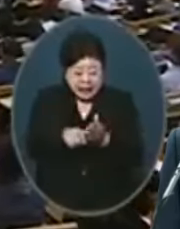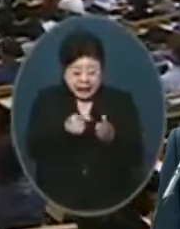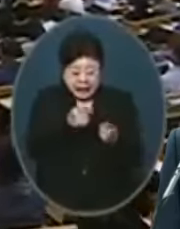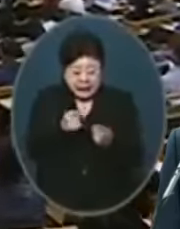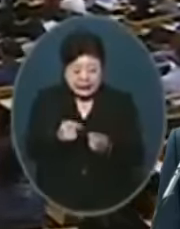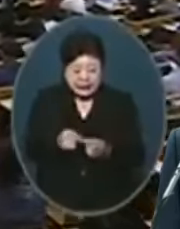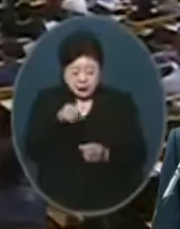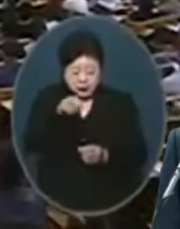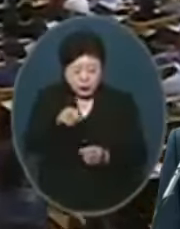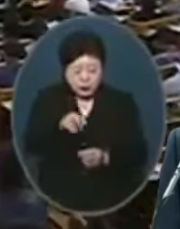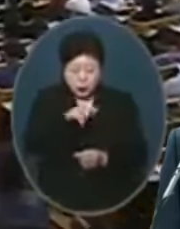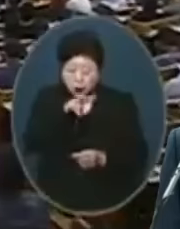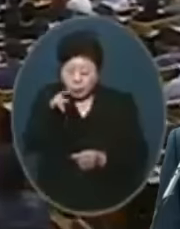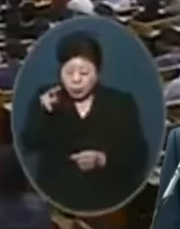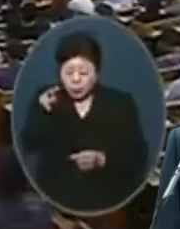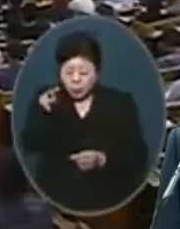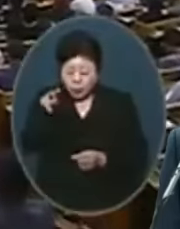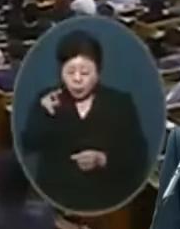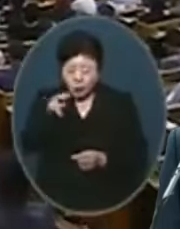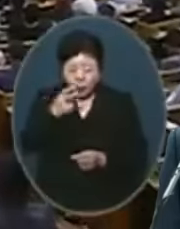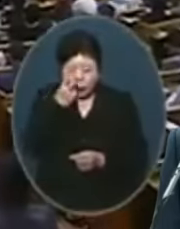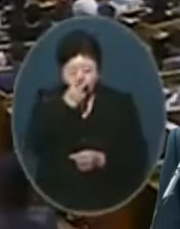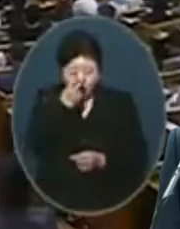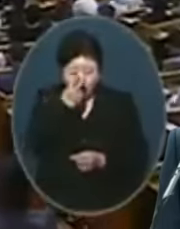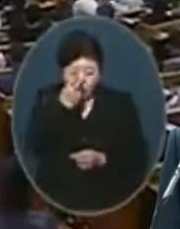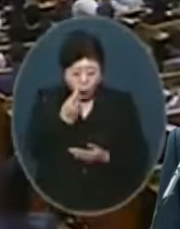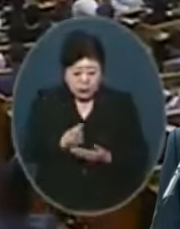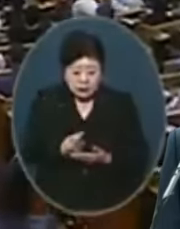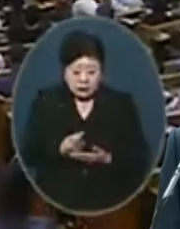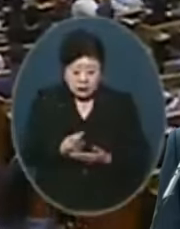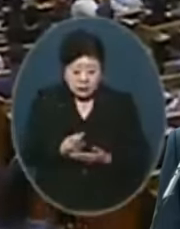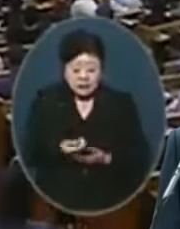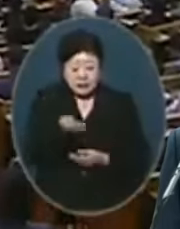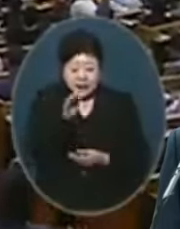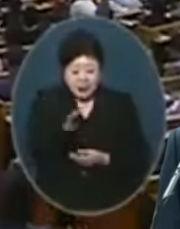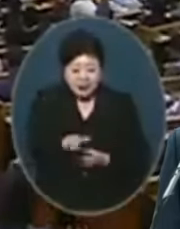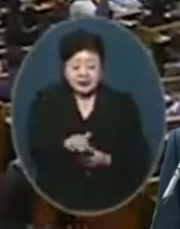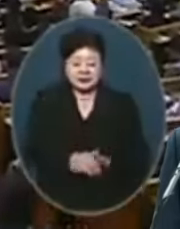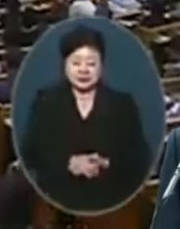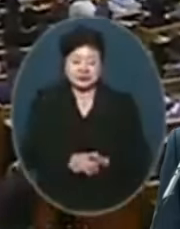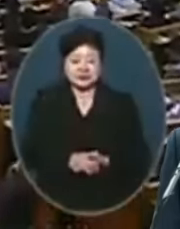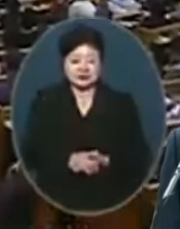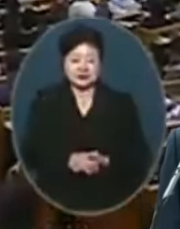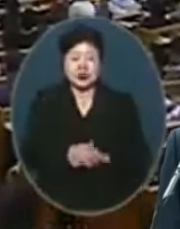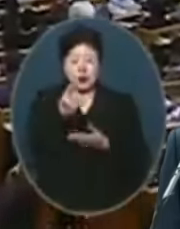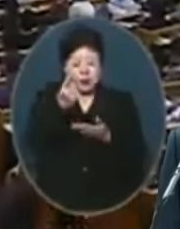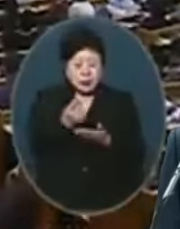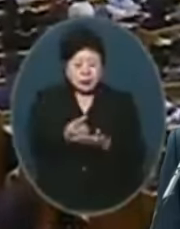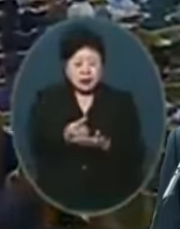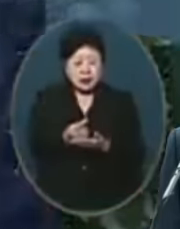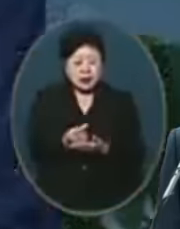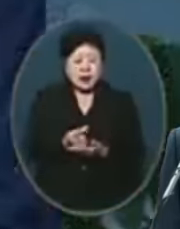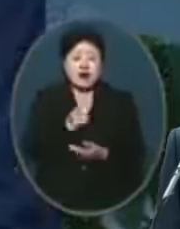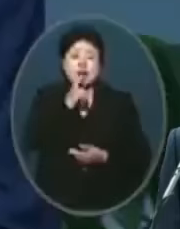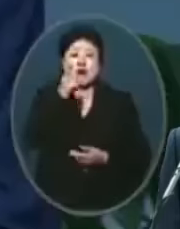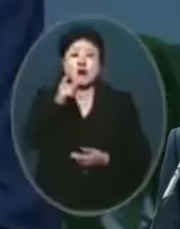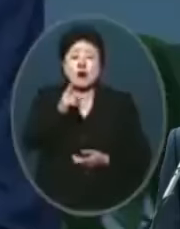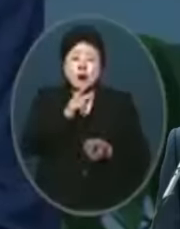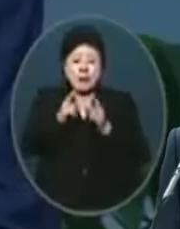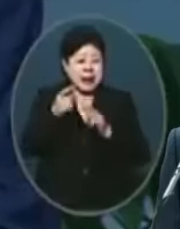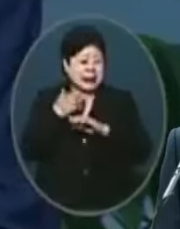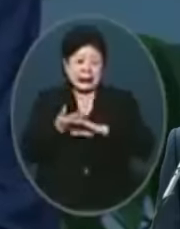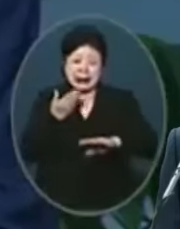공간을 통해서 정탐했습니다. 그런데 그들이 와서 보고하는